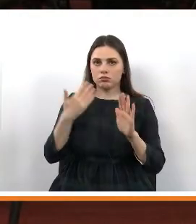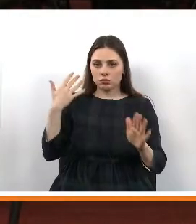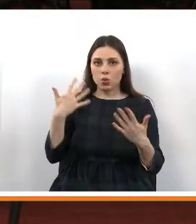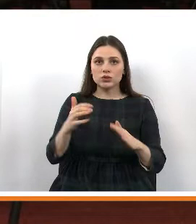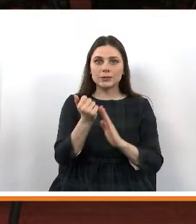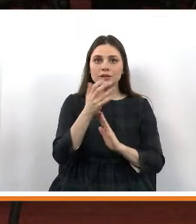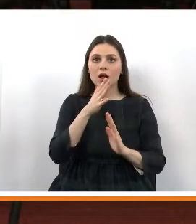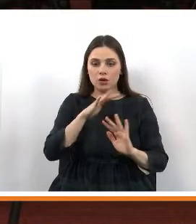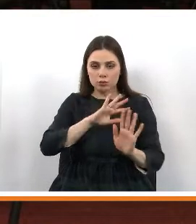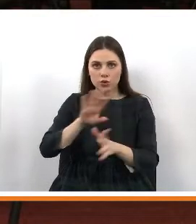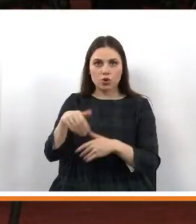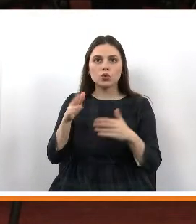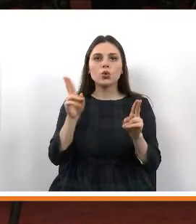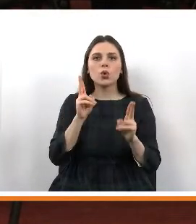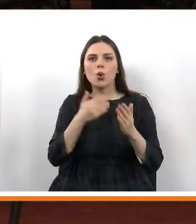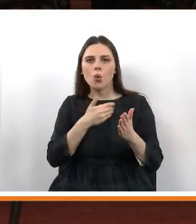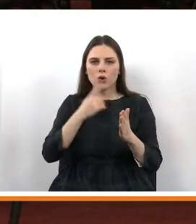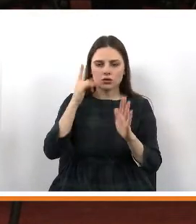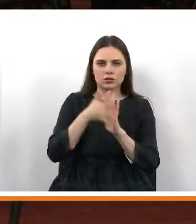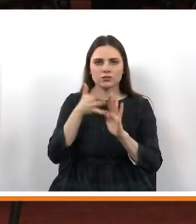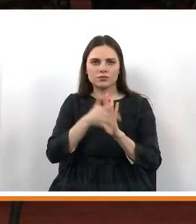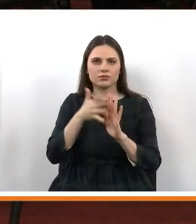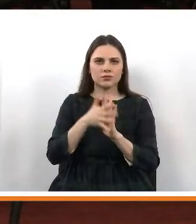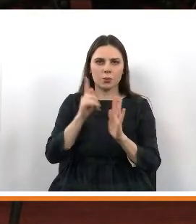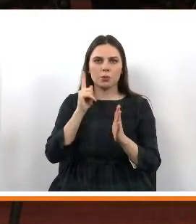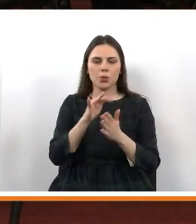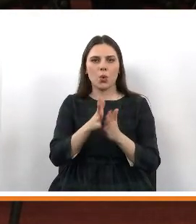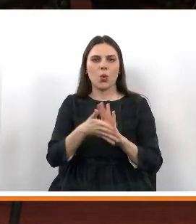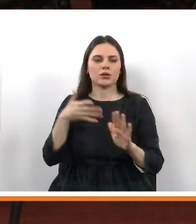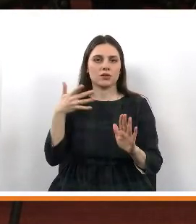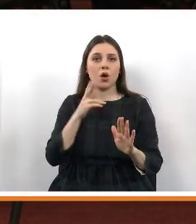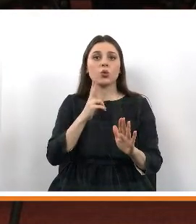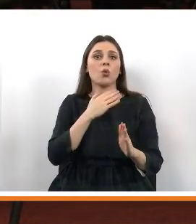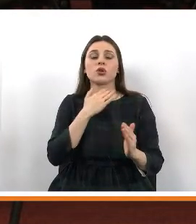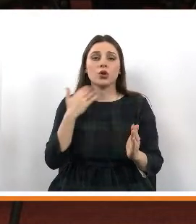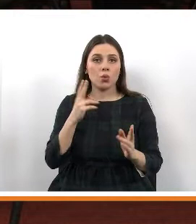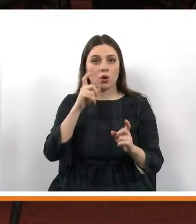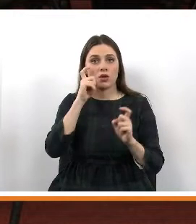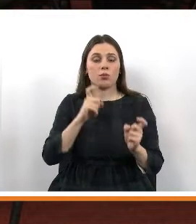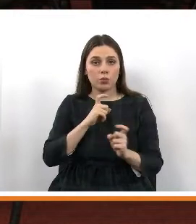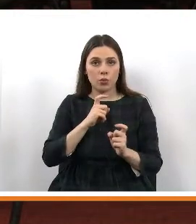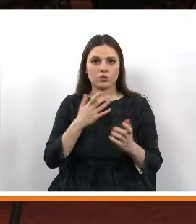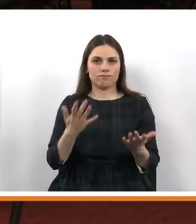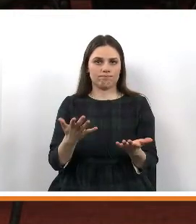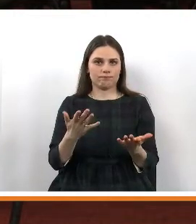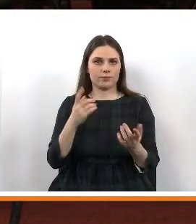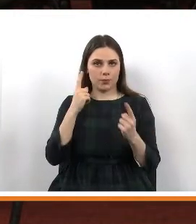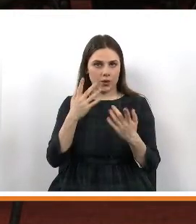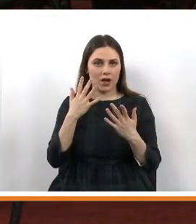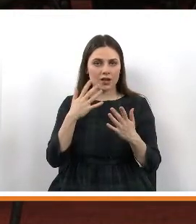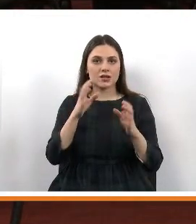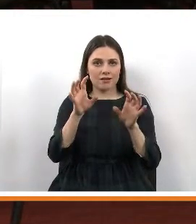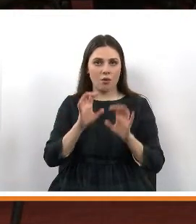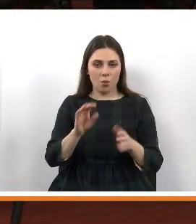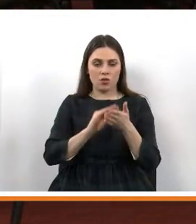15 лет, уже более-менее кто захотел, тот вник и понял. А кто не захотел или кто не понял, понятно почему. Потому что закон написан таким языком,